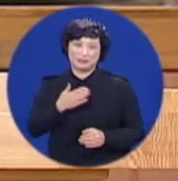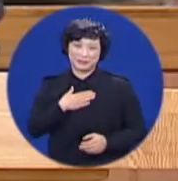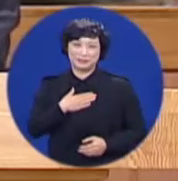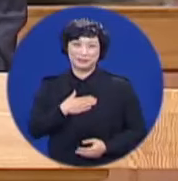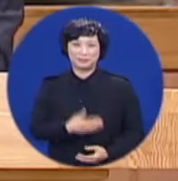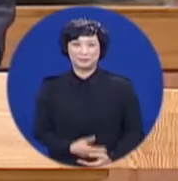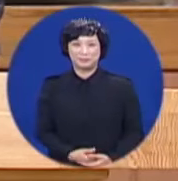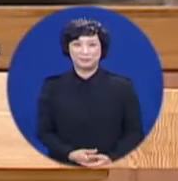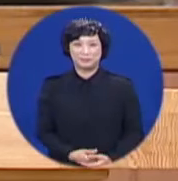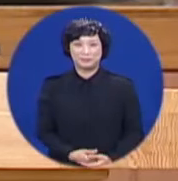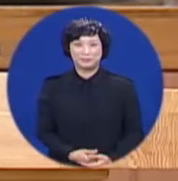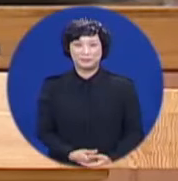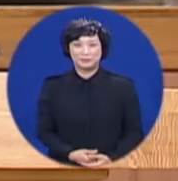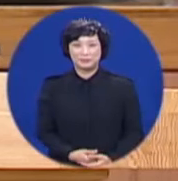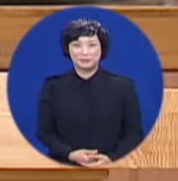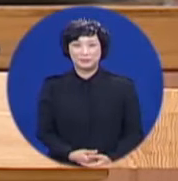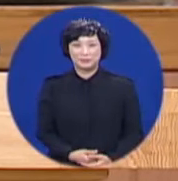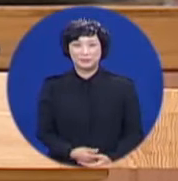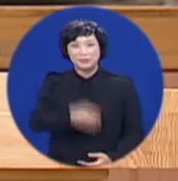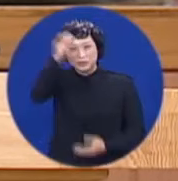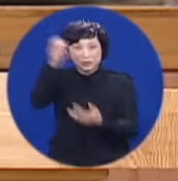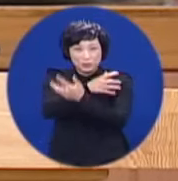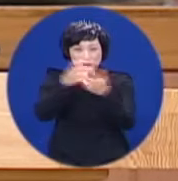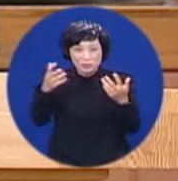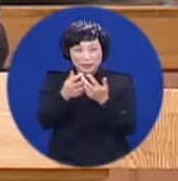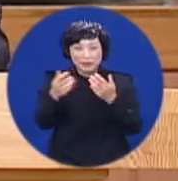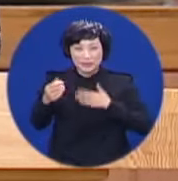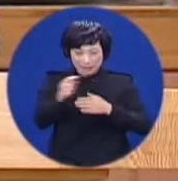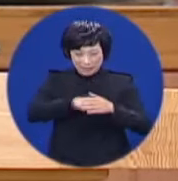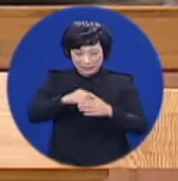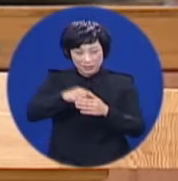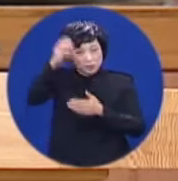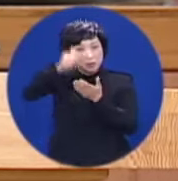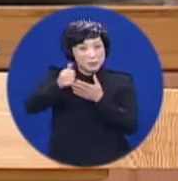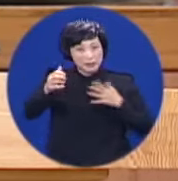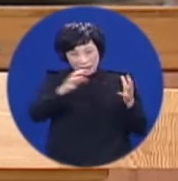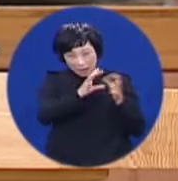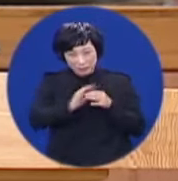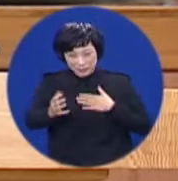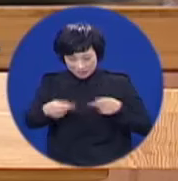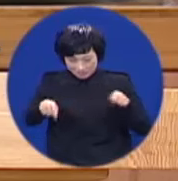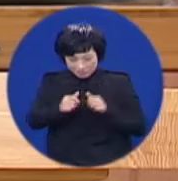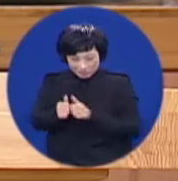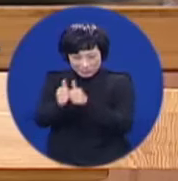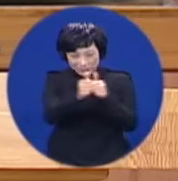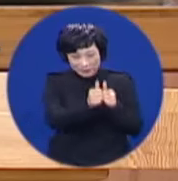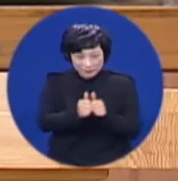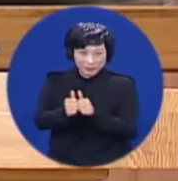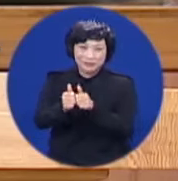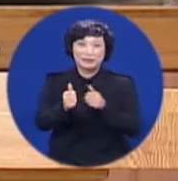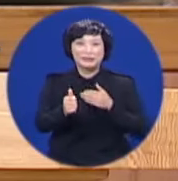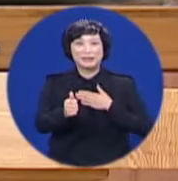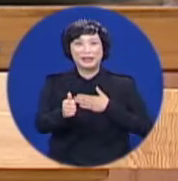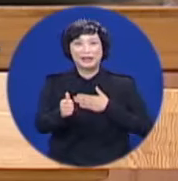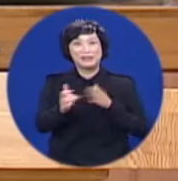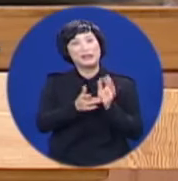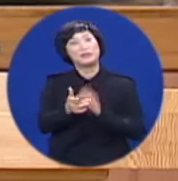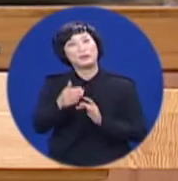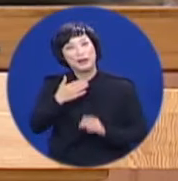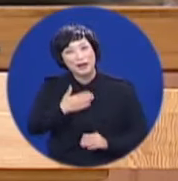그래서 성령 충만해서 내 안에 내주하시면 내가 예수를